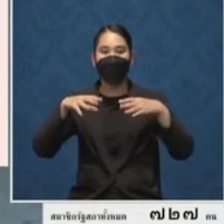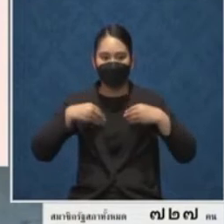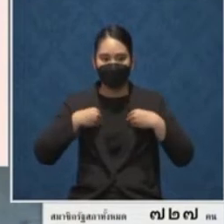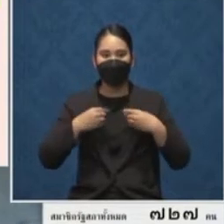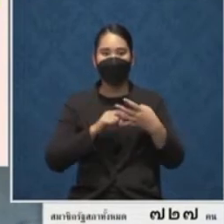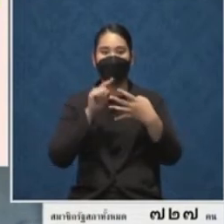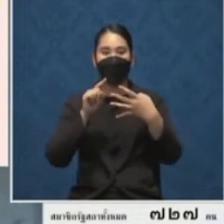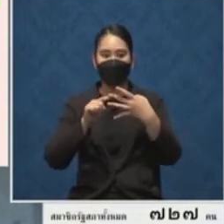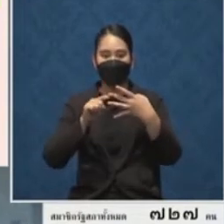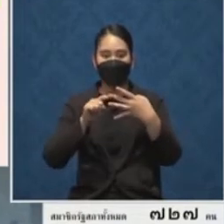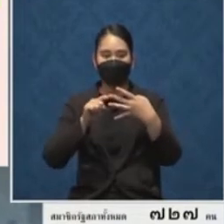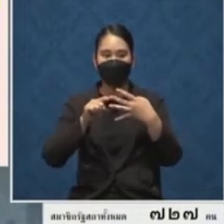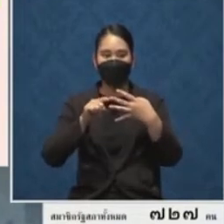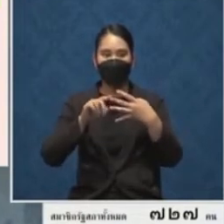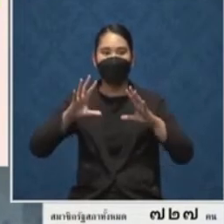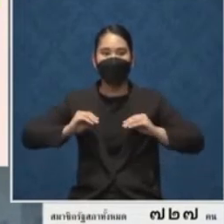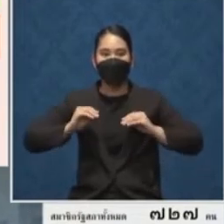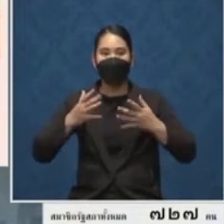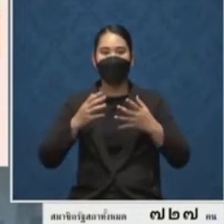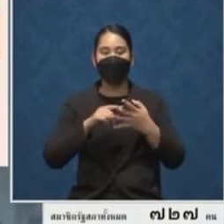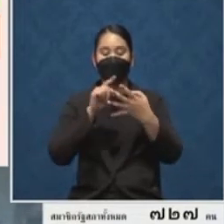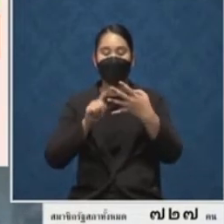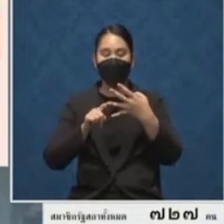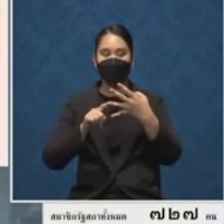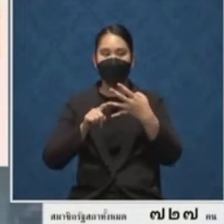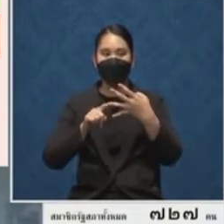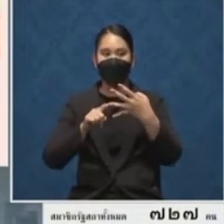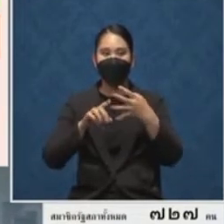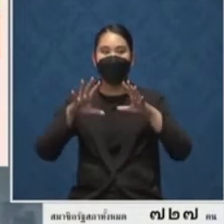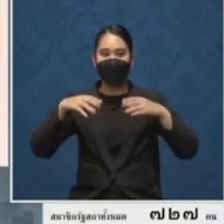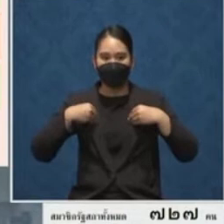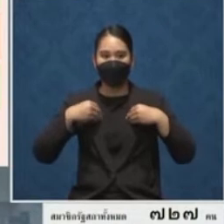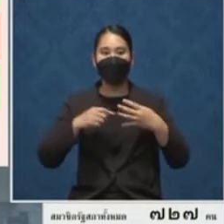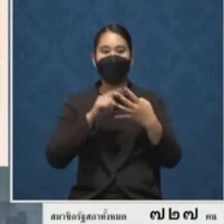การ3รับหลักการ4รับหลักการ